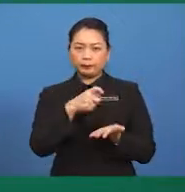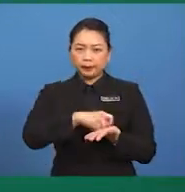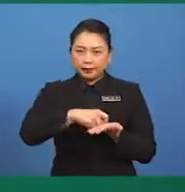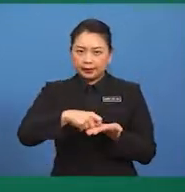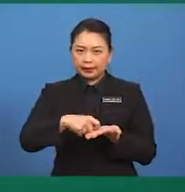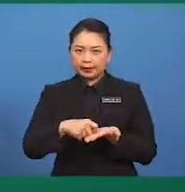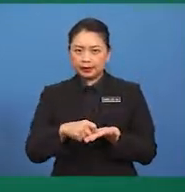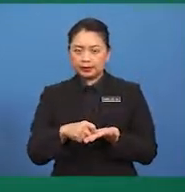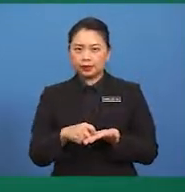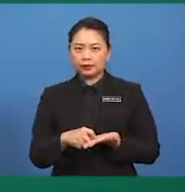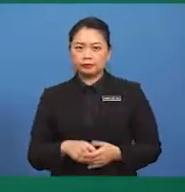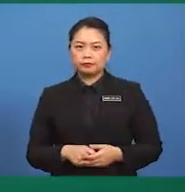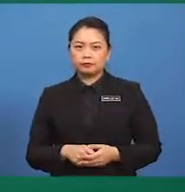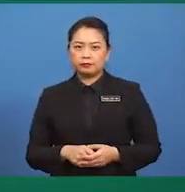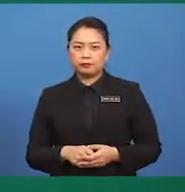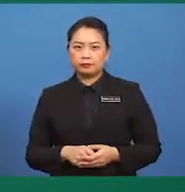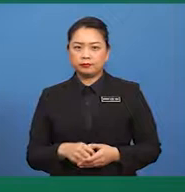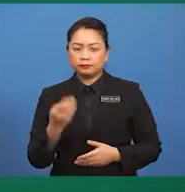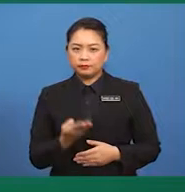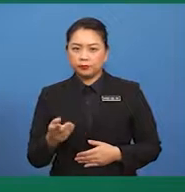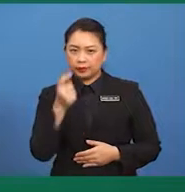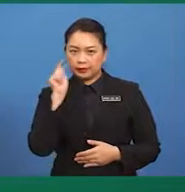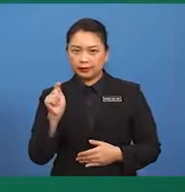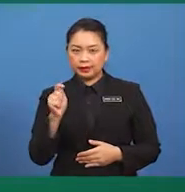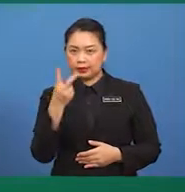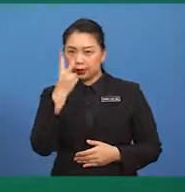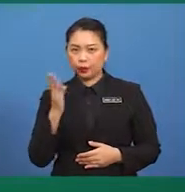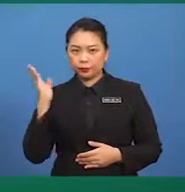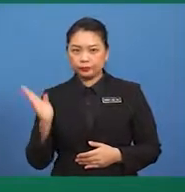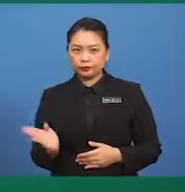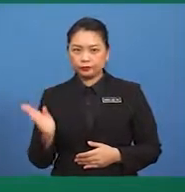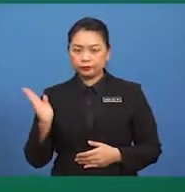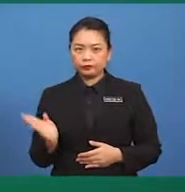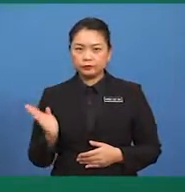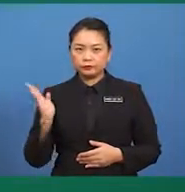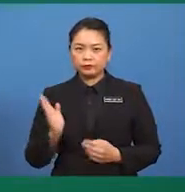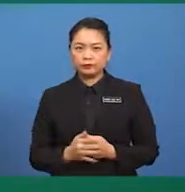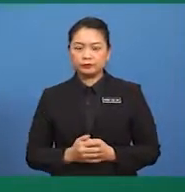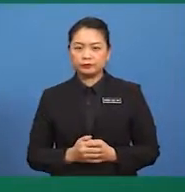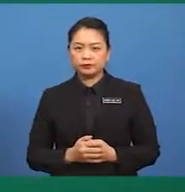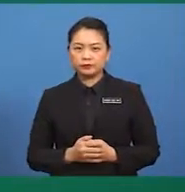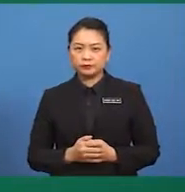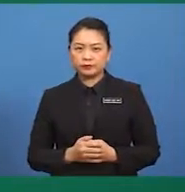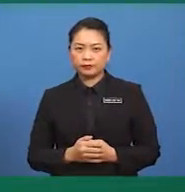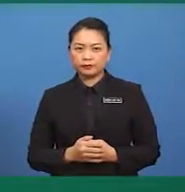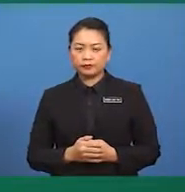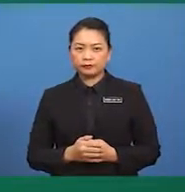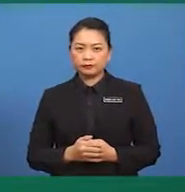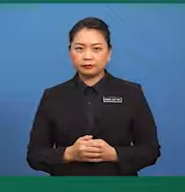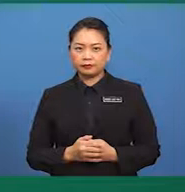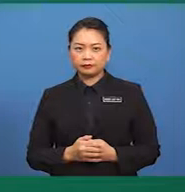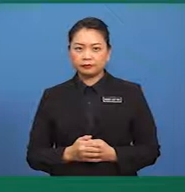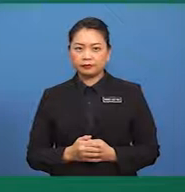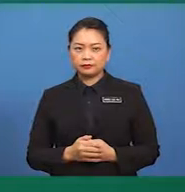T, komponen aset semasa, kita catat akaun belum terima RM6,800 di sebelah